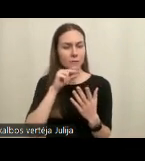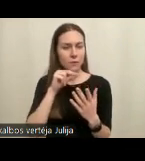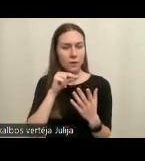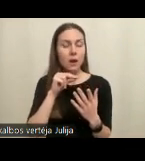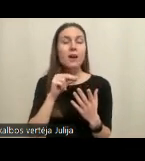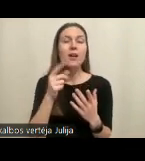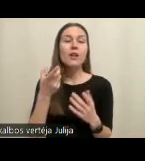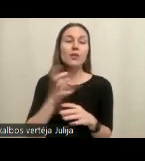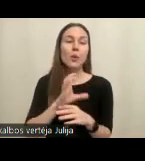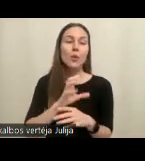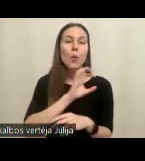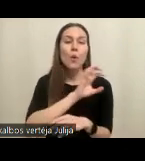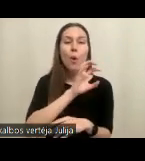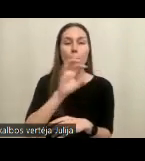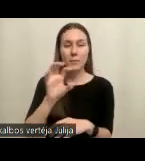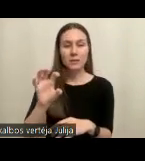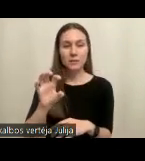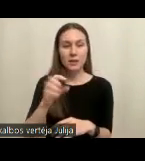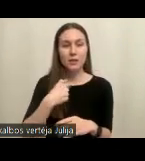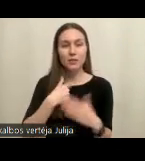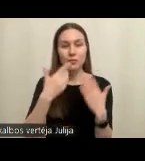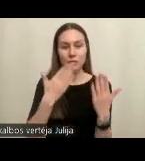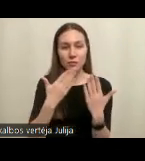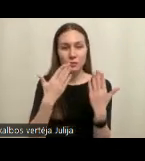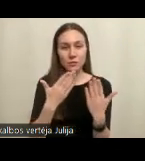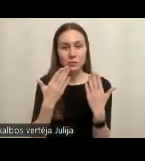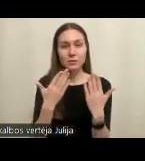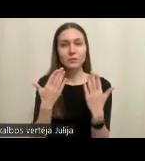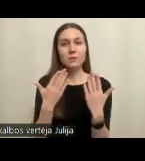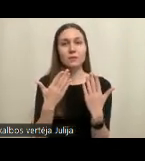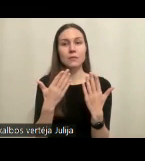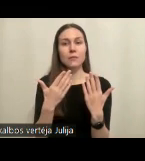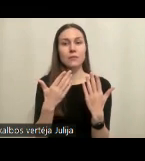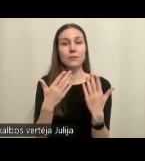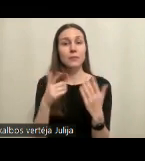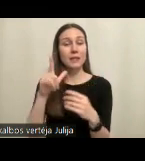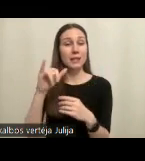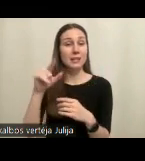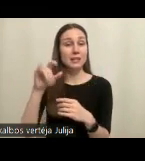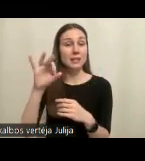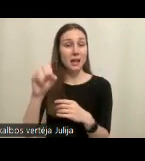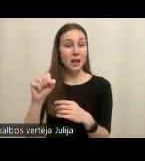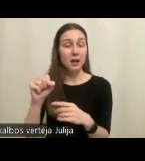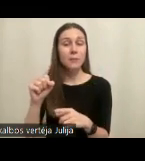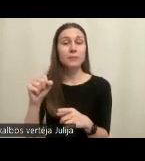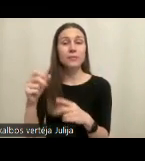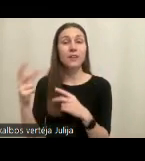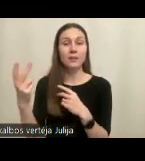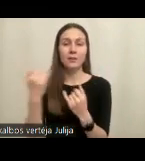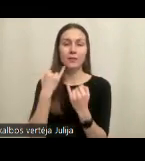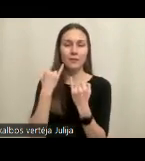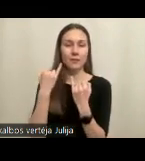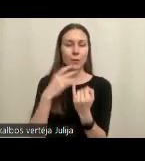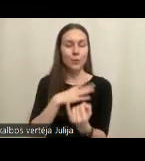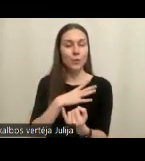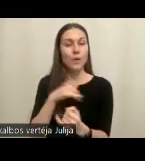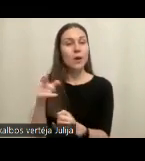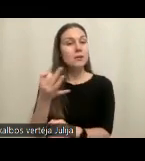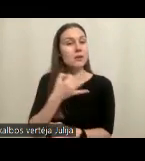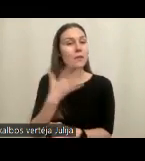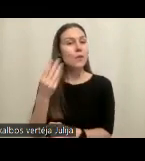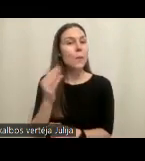Bet galbūt, chatting about this. Kaip sakė Eliza, kai mes kalbėjome tarpusavyje. kad jos